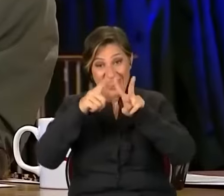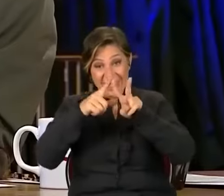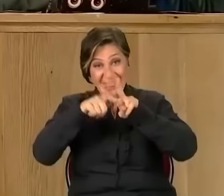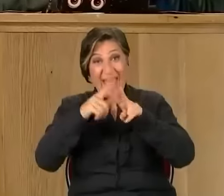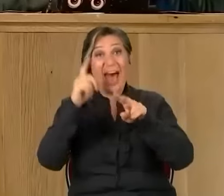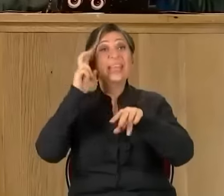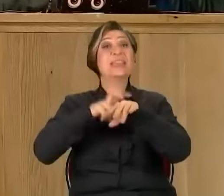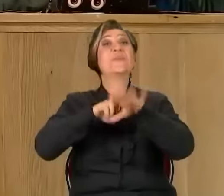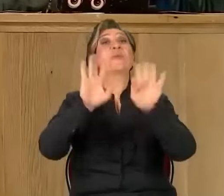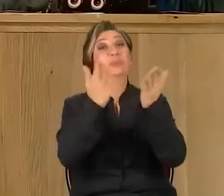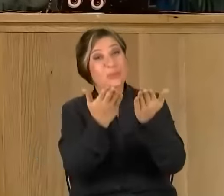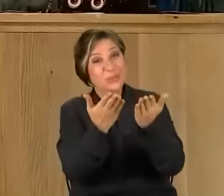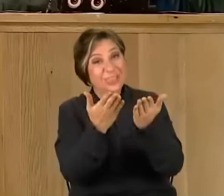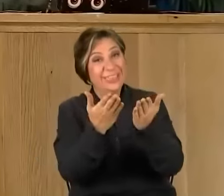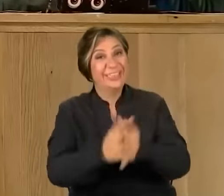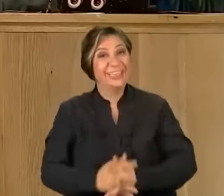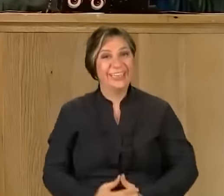hatırlamıyor ben musun? Ben hatırlamıyorum.